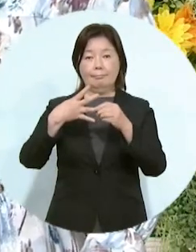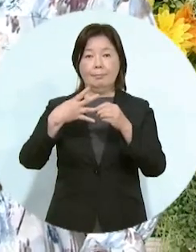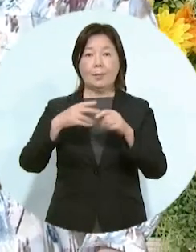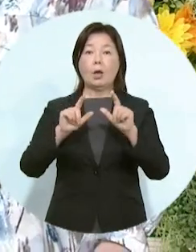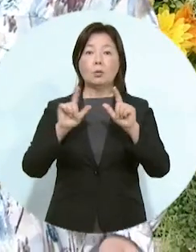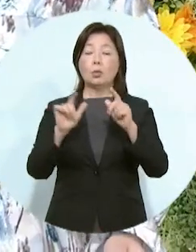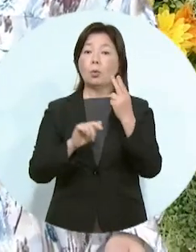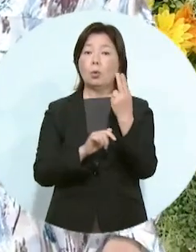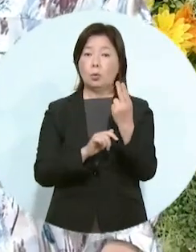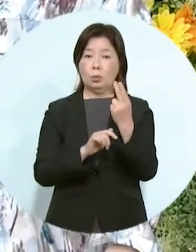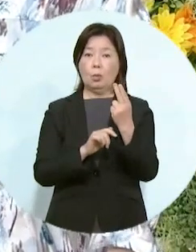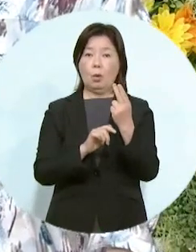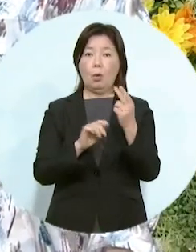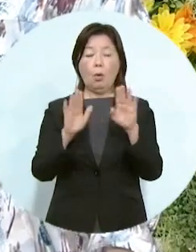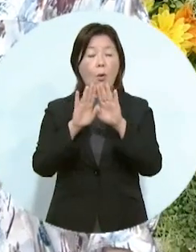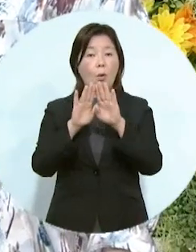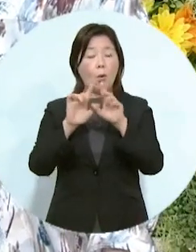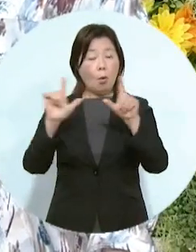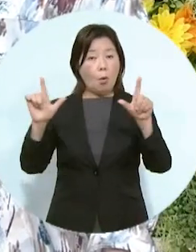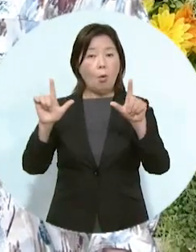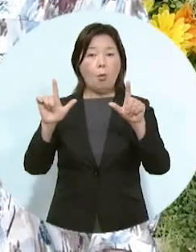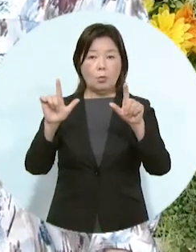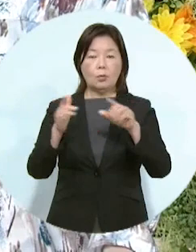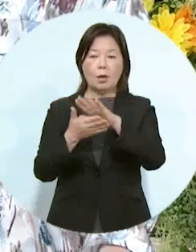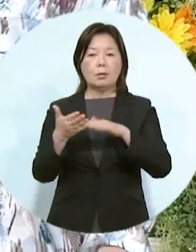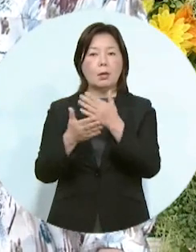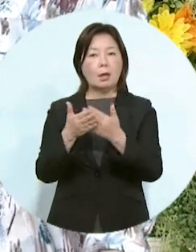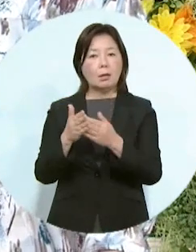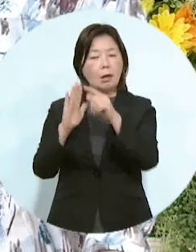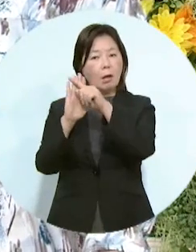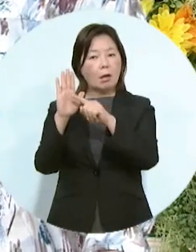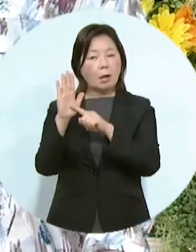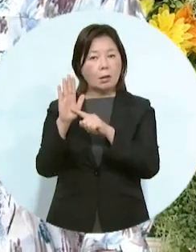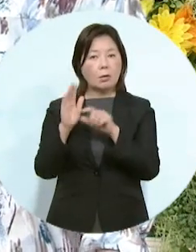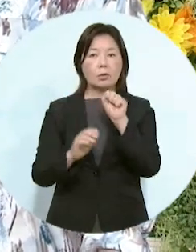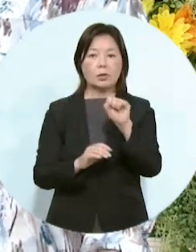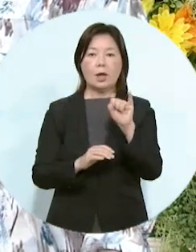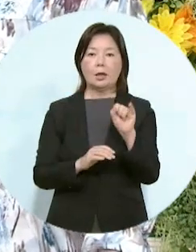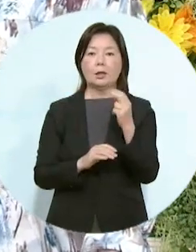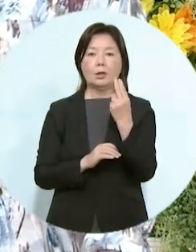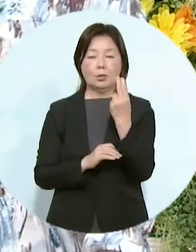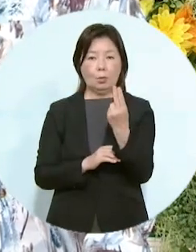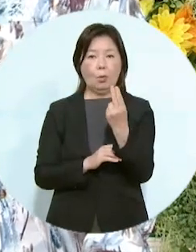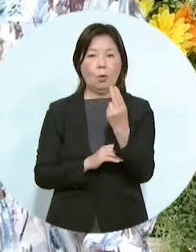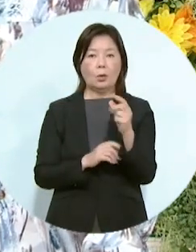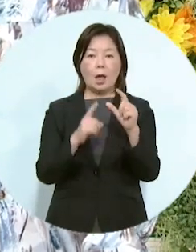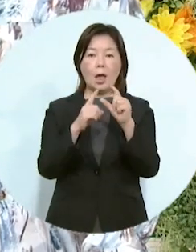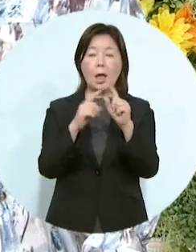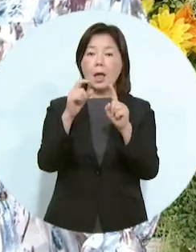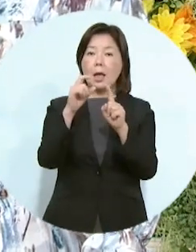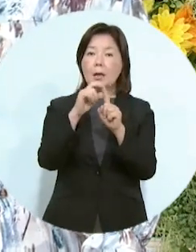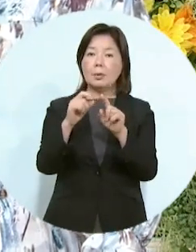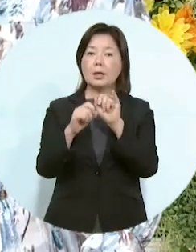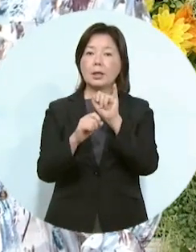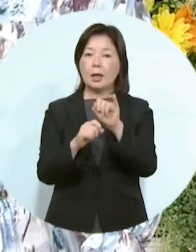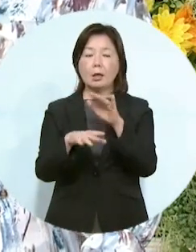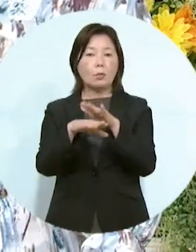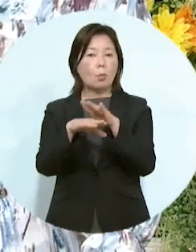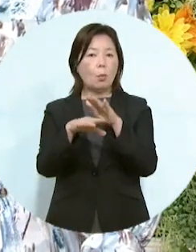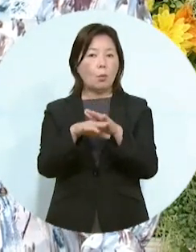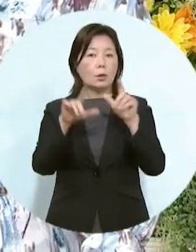東京都オープンデータカタログサイトで公開されている一部データの API 形式による提供が始まり